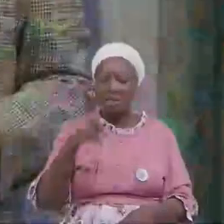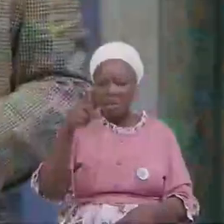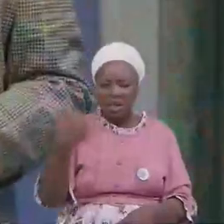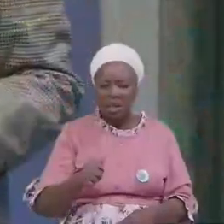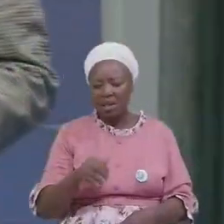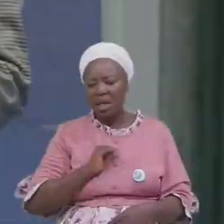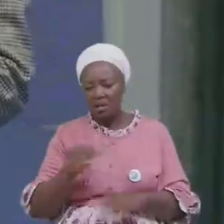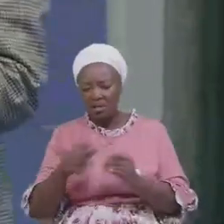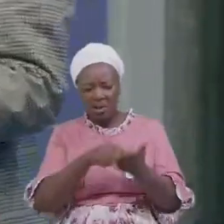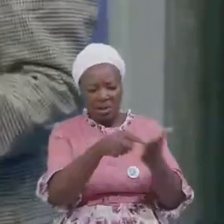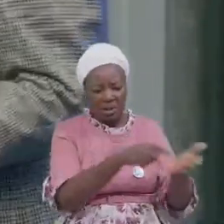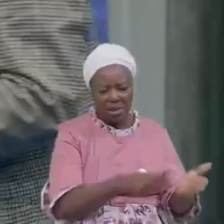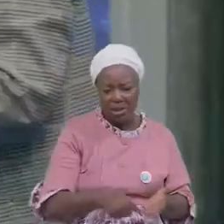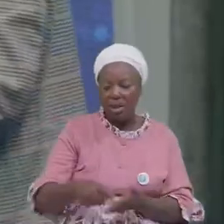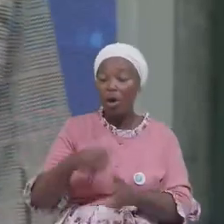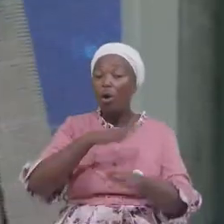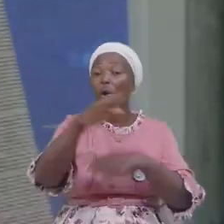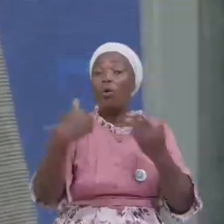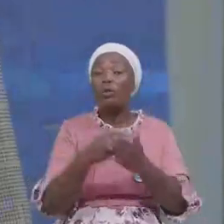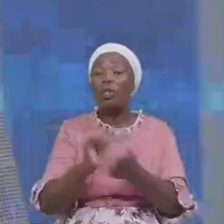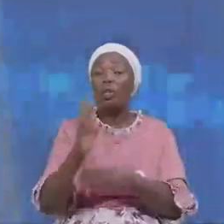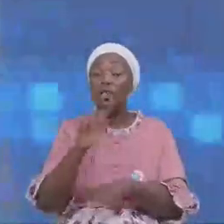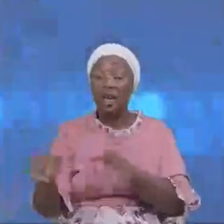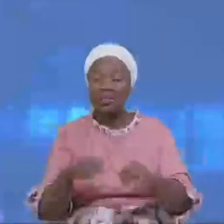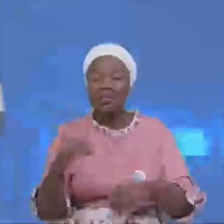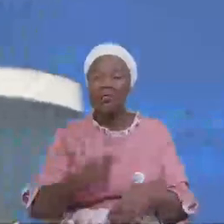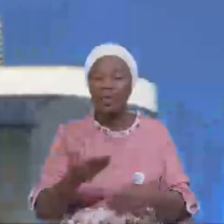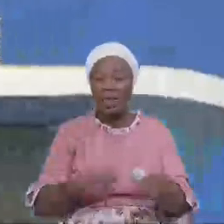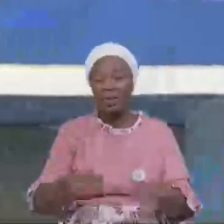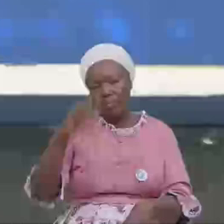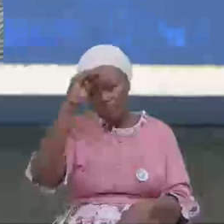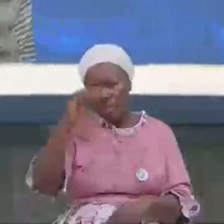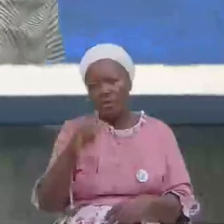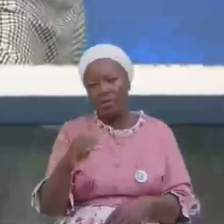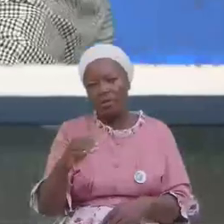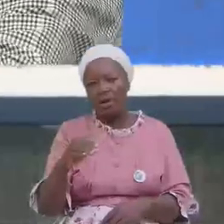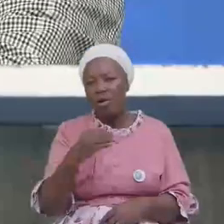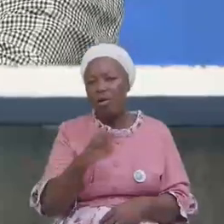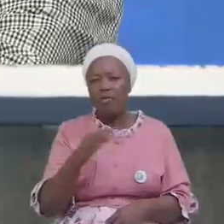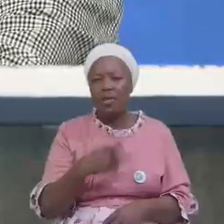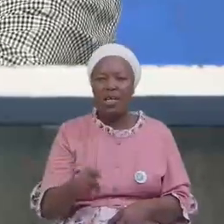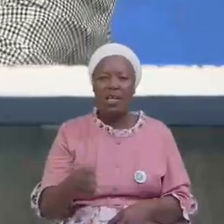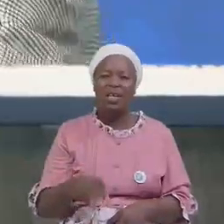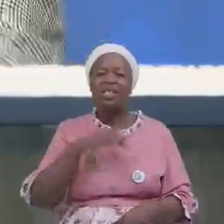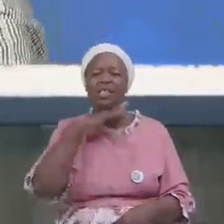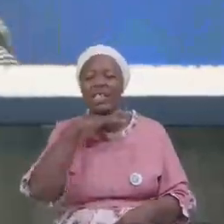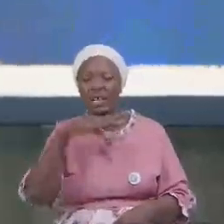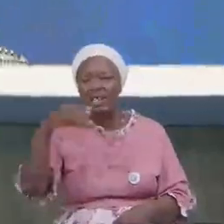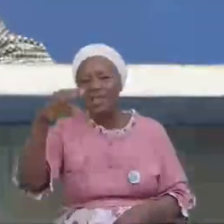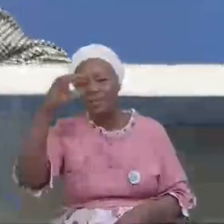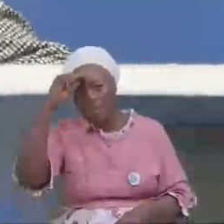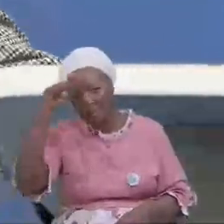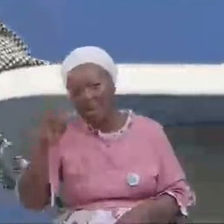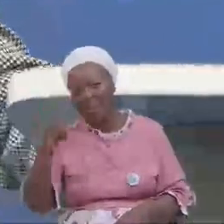droits. C'est les activités d'un homme. d'un homme sale,